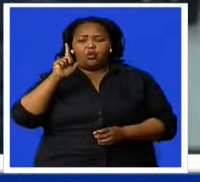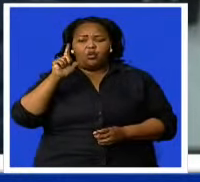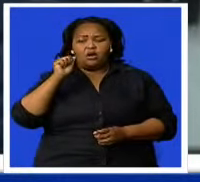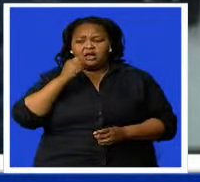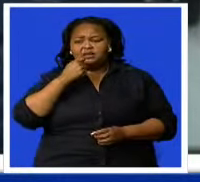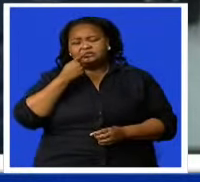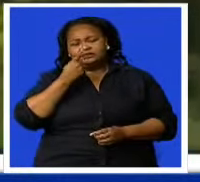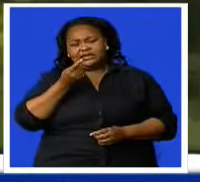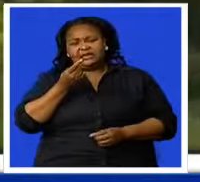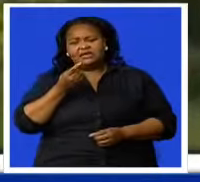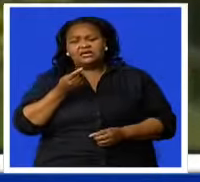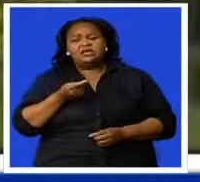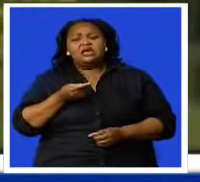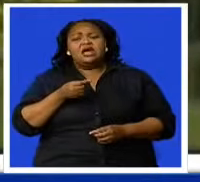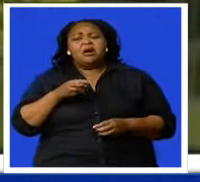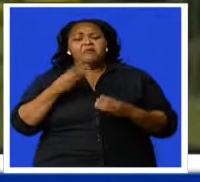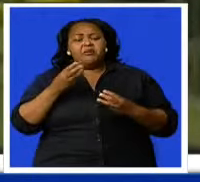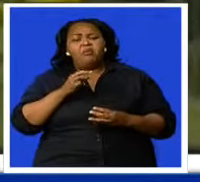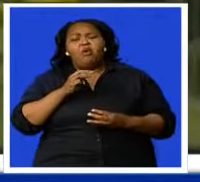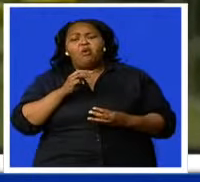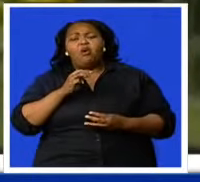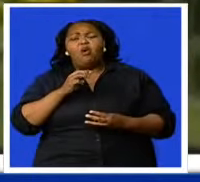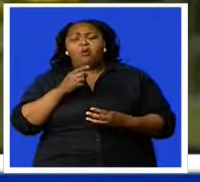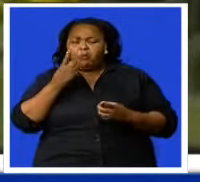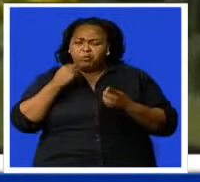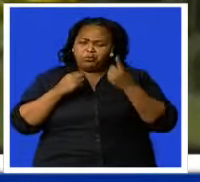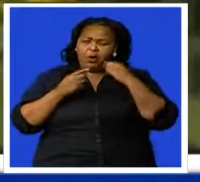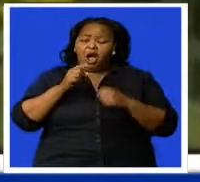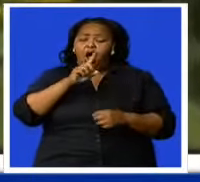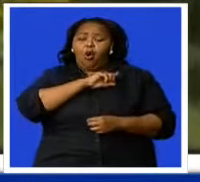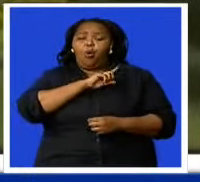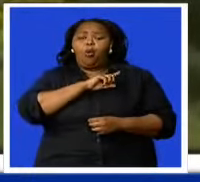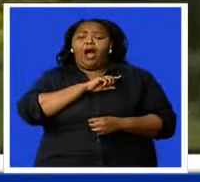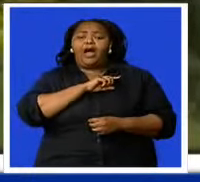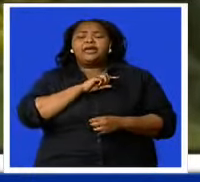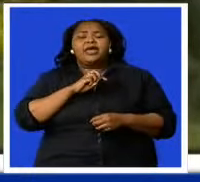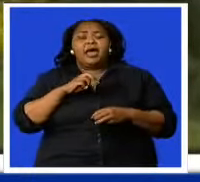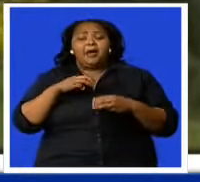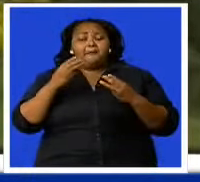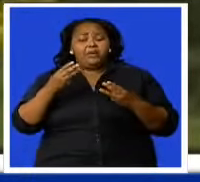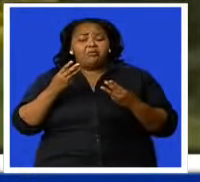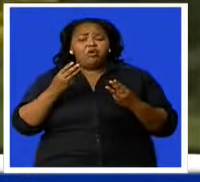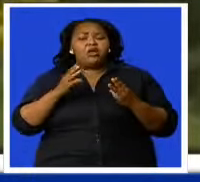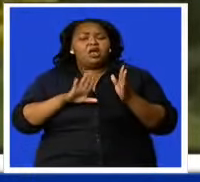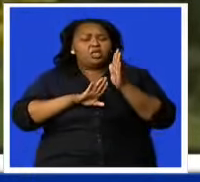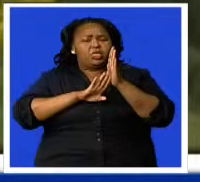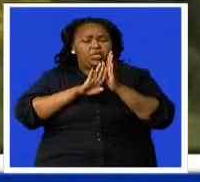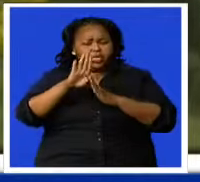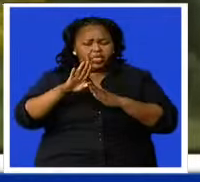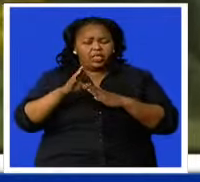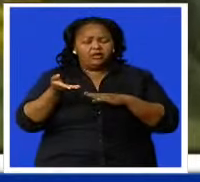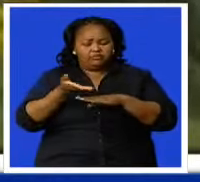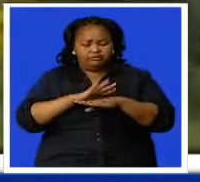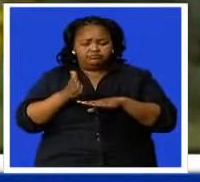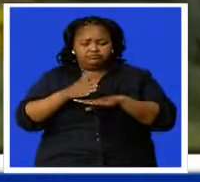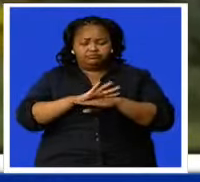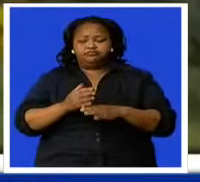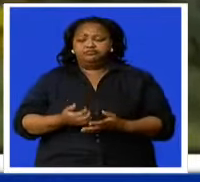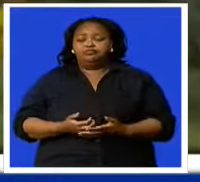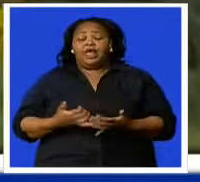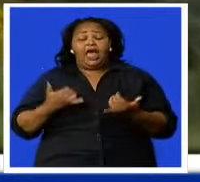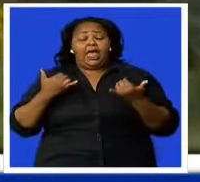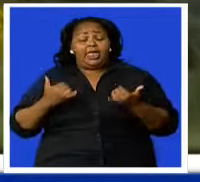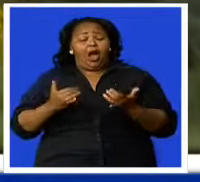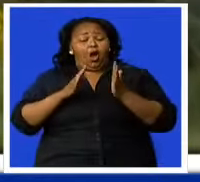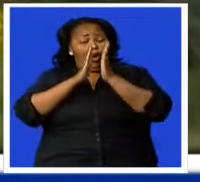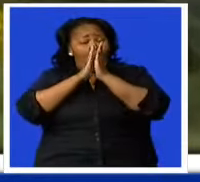kwebantwana lenyukile. Sinethimthandazo ukuthi mhlambe sihlanganele nesive sakhona kahlathi ukuthi sithandaze sithandazele nathini